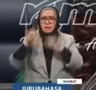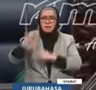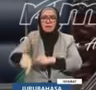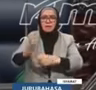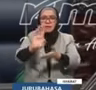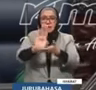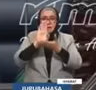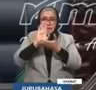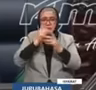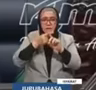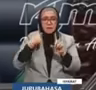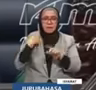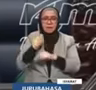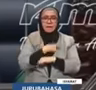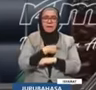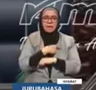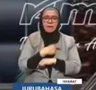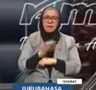kita